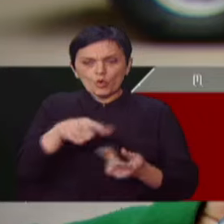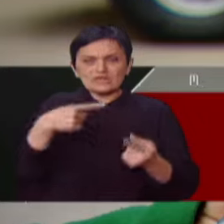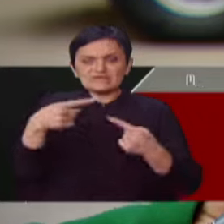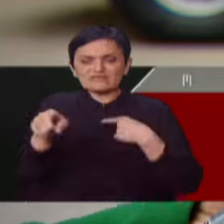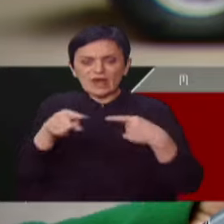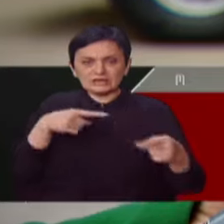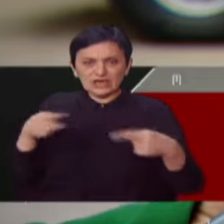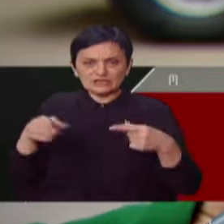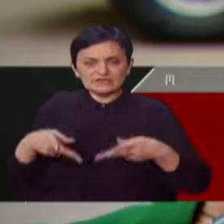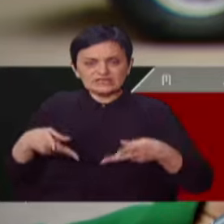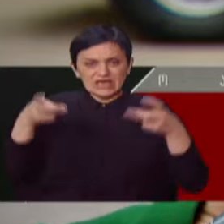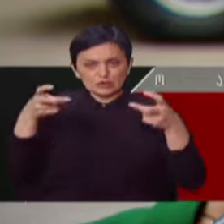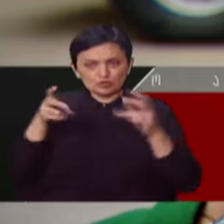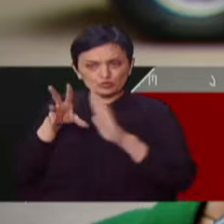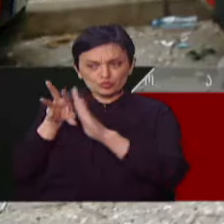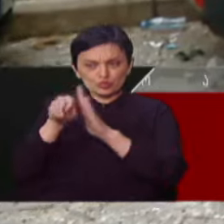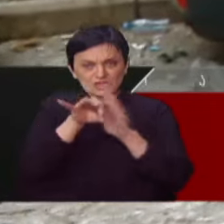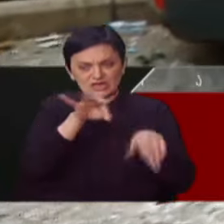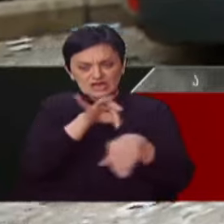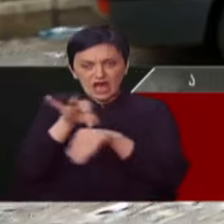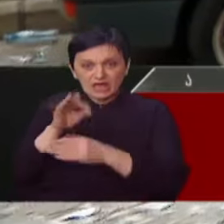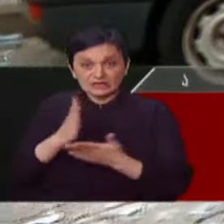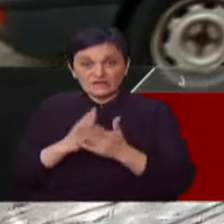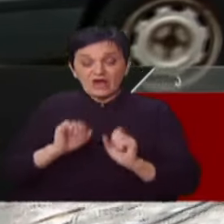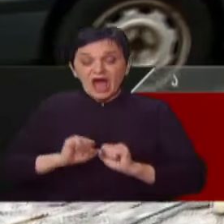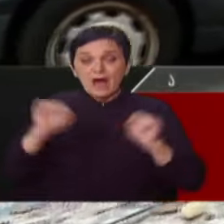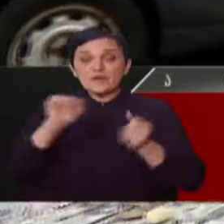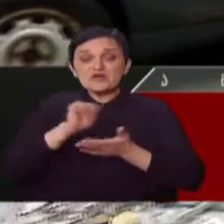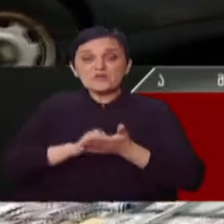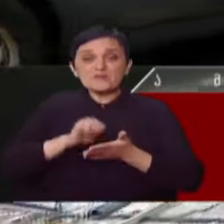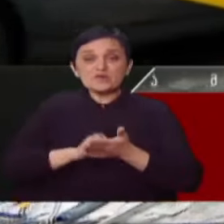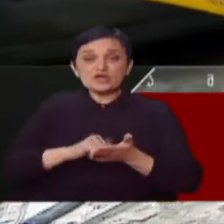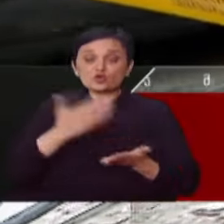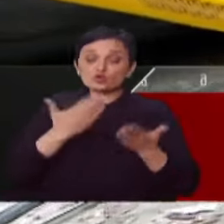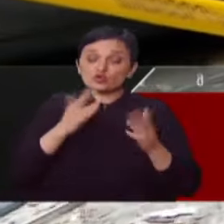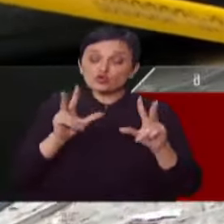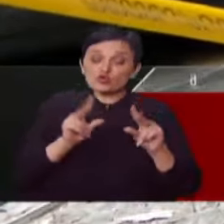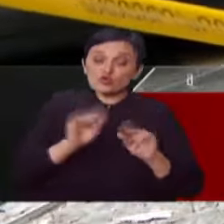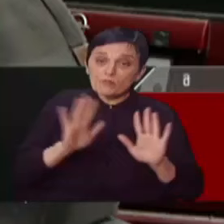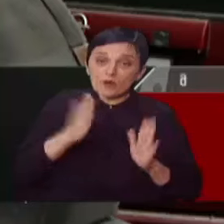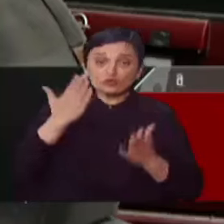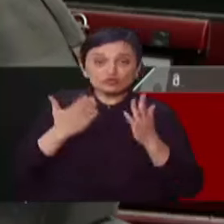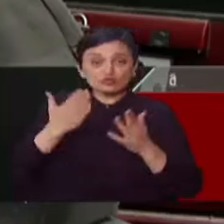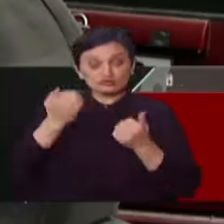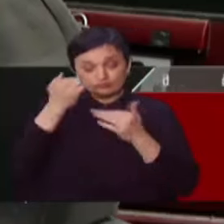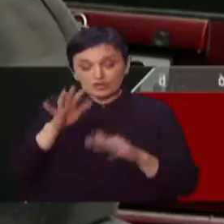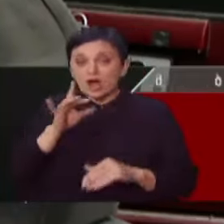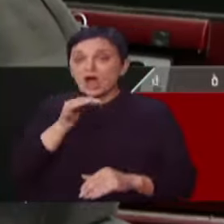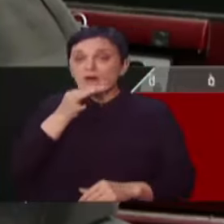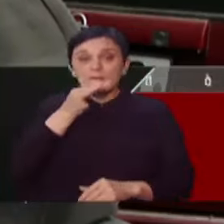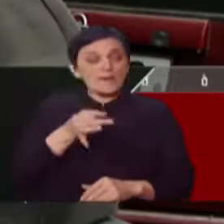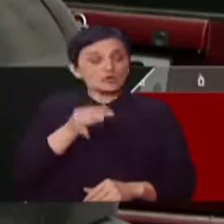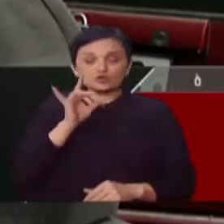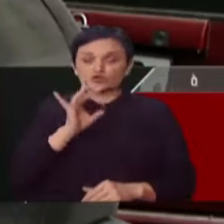სხვადასხვა სასტუმროებში არის გადაყვანილი. Apetkebis mizezi iqo daudeoroba tu ubeduri shemtkhveba amaze pasuxi jerjerobit